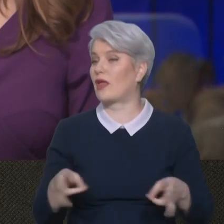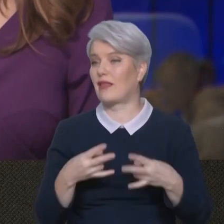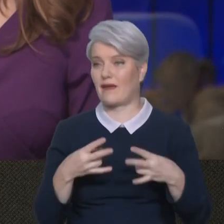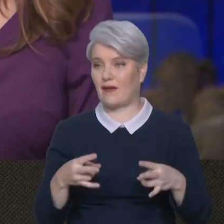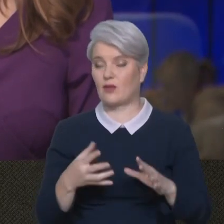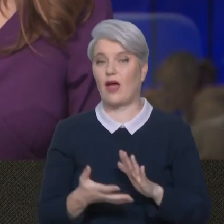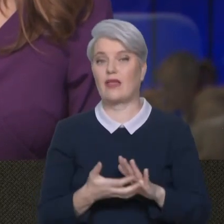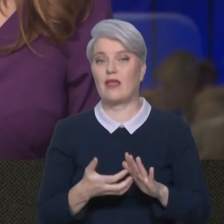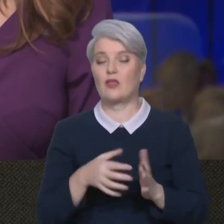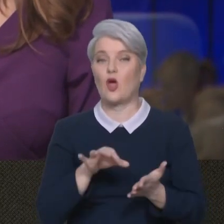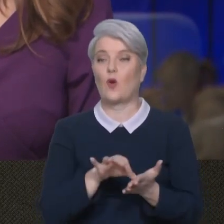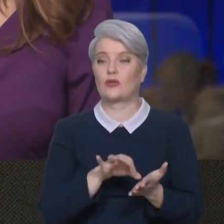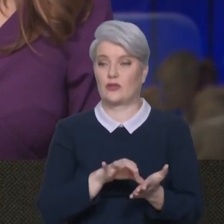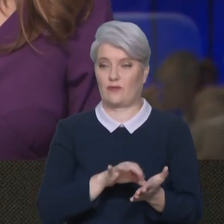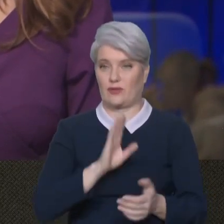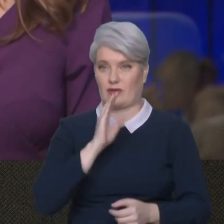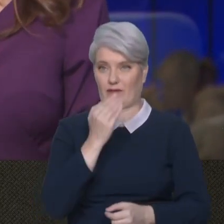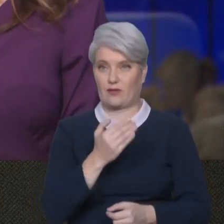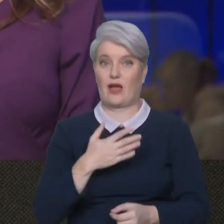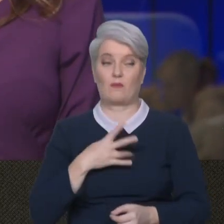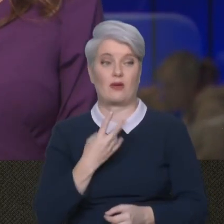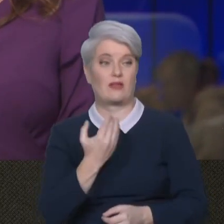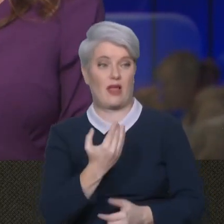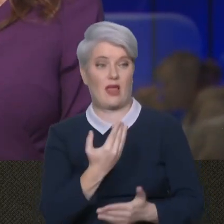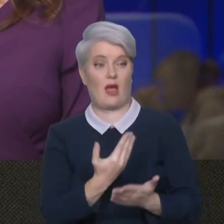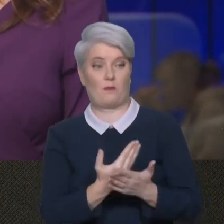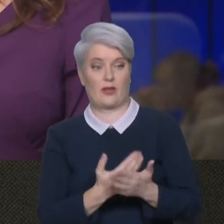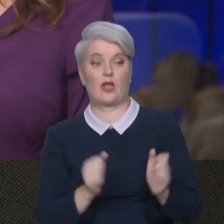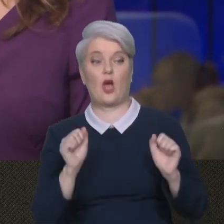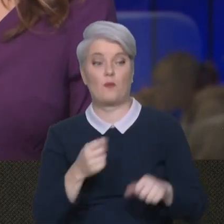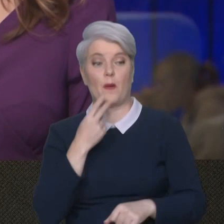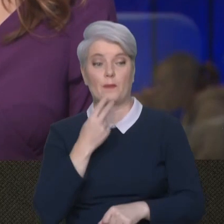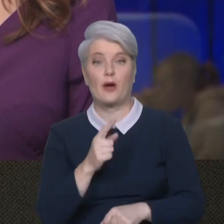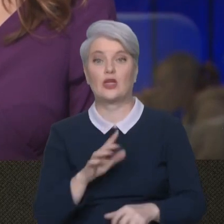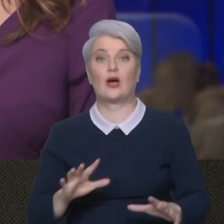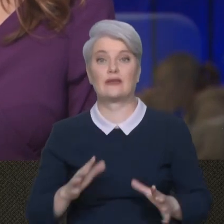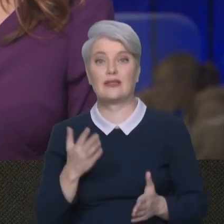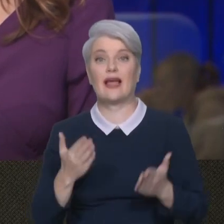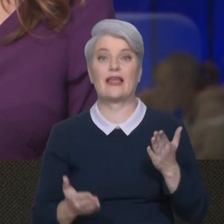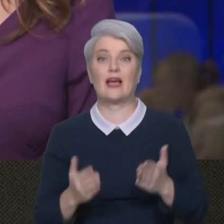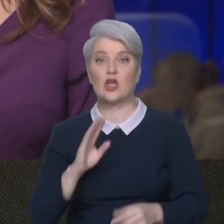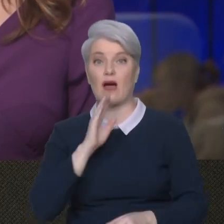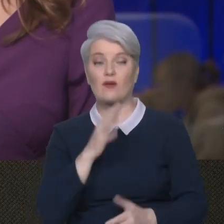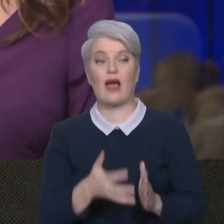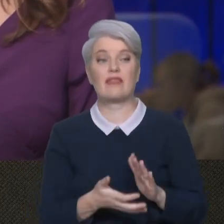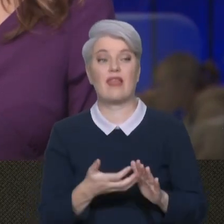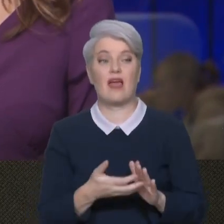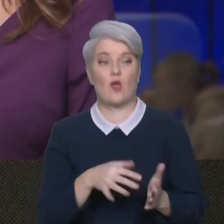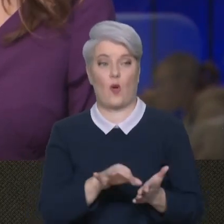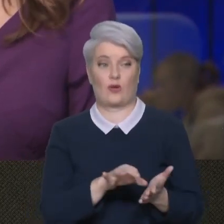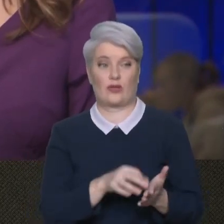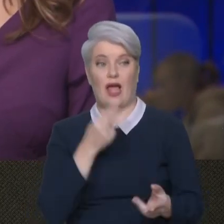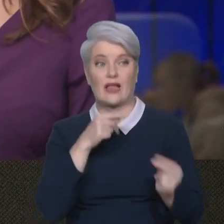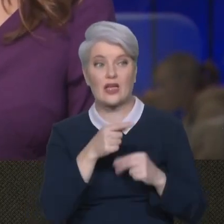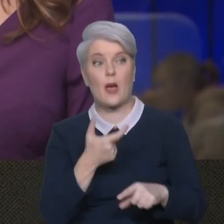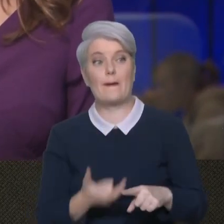ж таки недооцінювати ворога. Ми на їхньому прикладі, до речі, можемо побачити, що стається, якщо ти ворога недооцінюєш. Краще ми навпаки їх